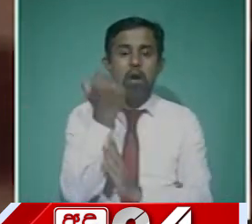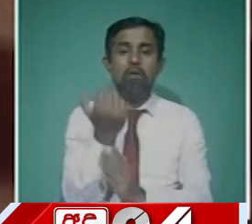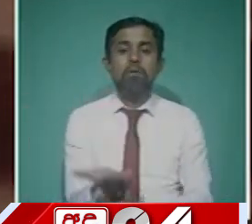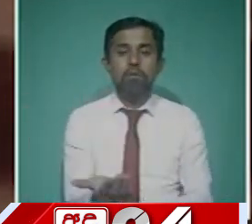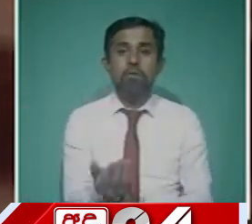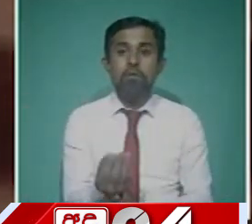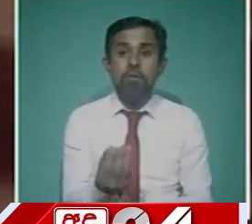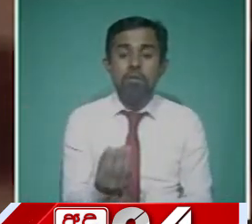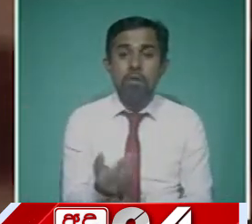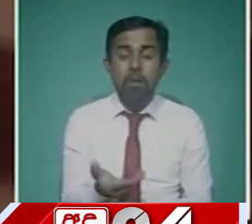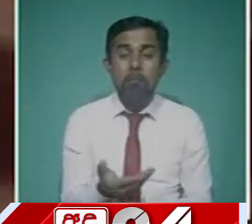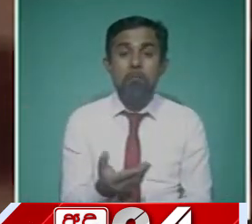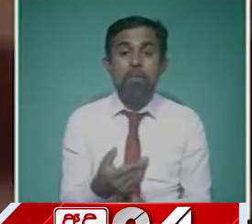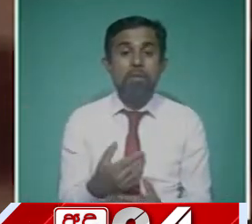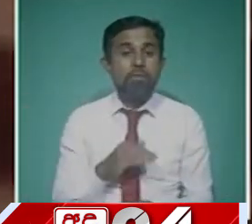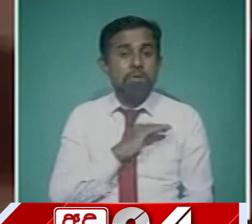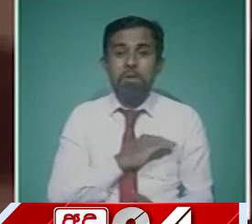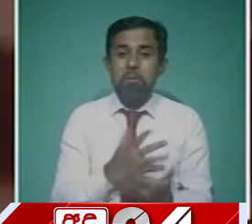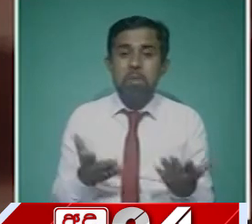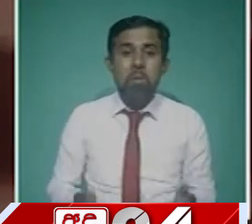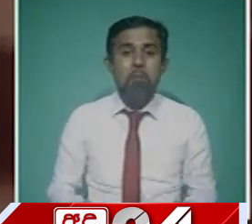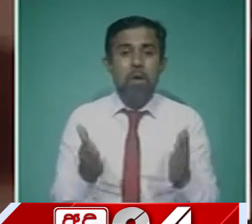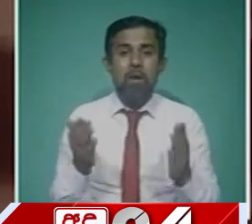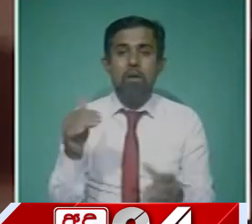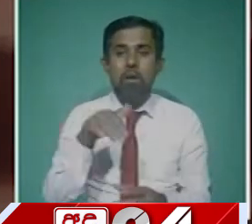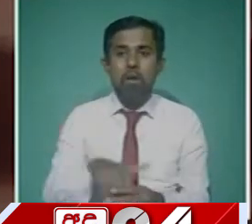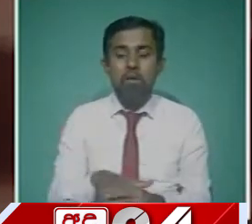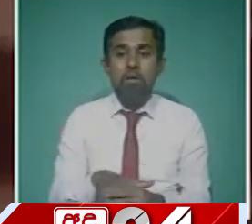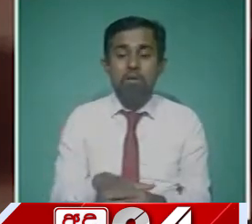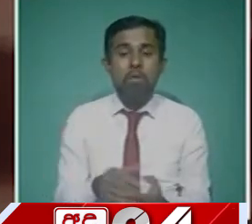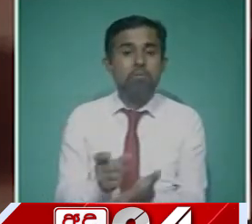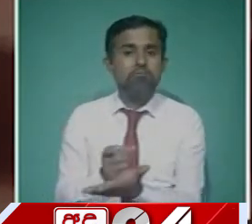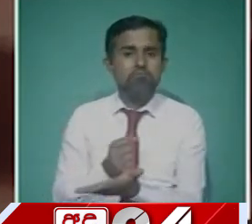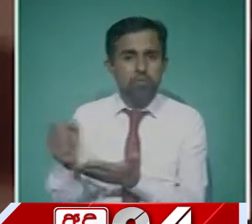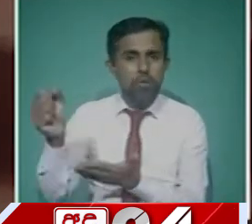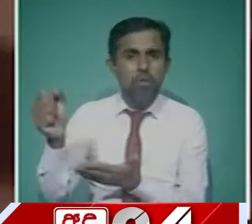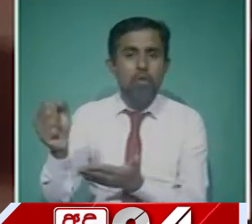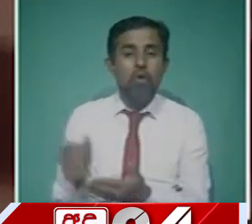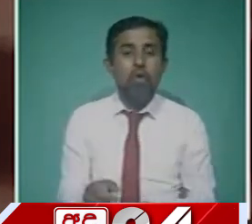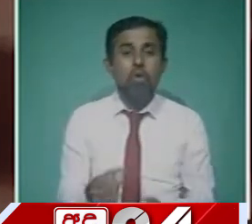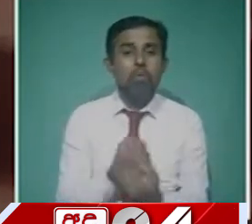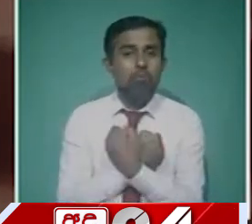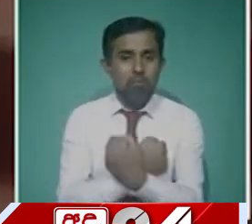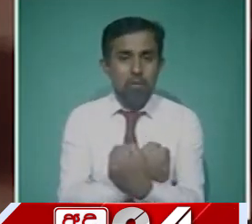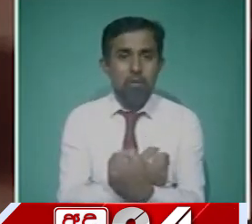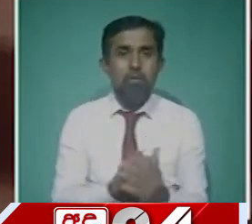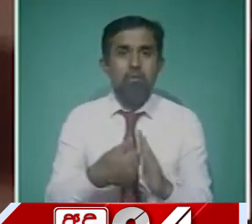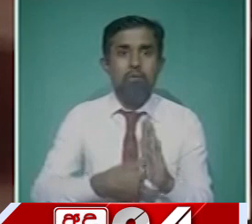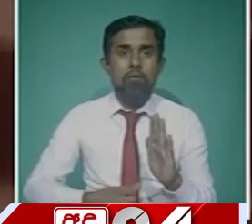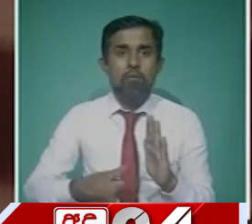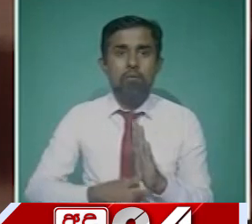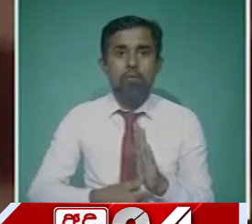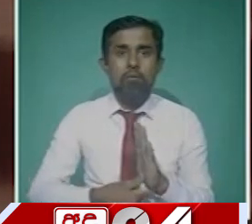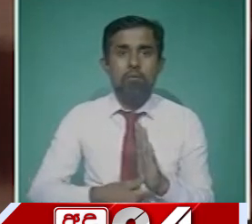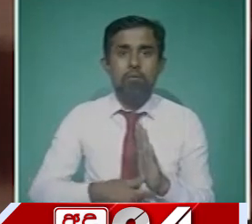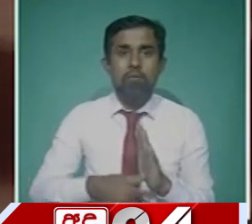වෙනුවෙන් මේ පීඩනේ දරා ගන්න බැරුව පාරට බැස්සම ඒගොල්ලෝ මර්ධනය කරලා ඒගොල්ලෝ හිර කරන්න පනත් හදලා ඒගොල්ලෝගෙන්